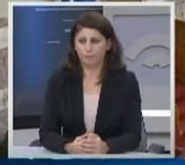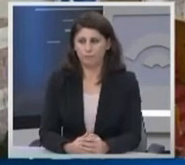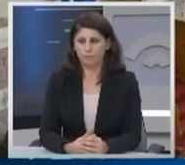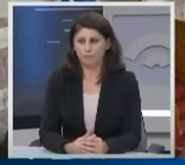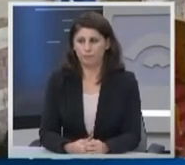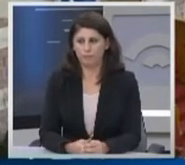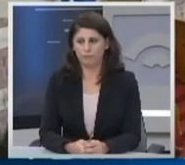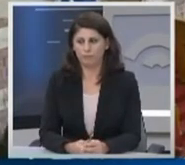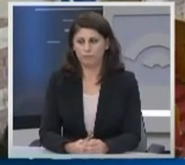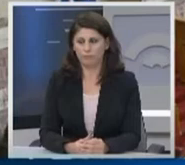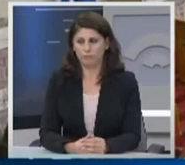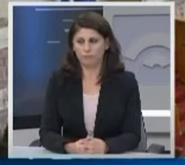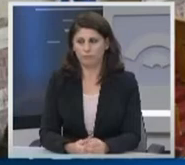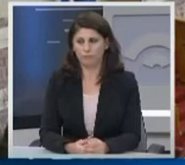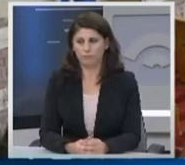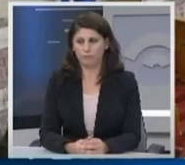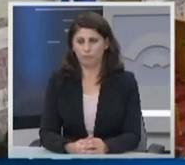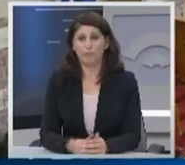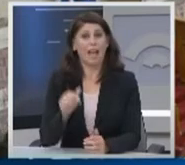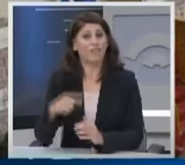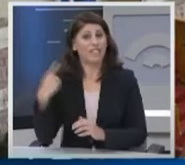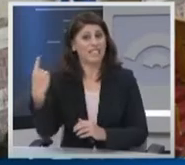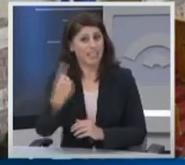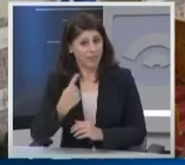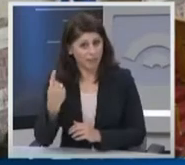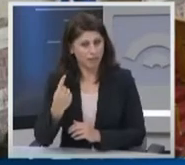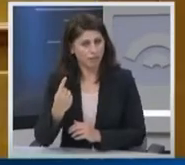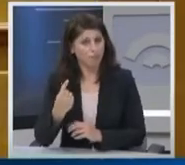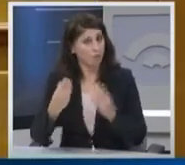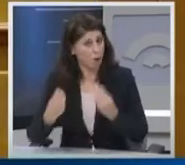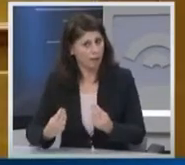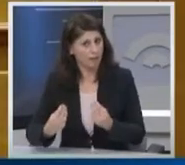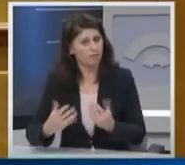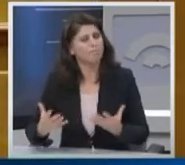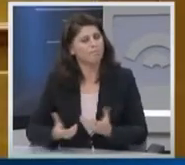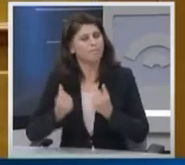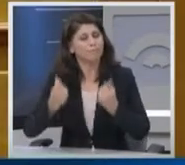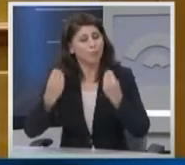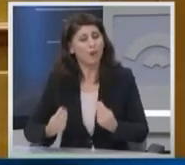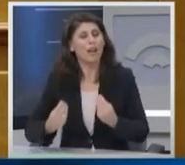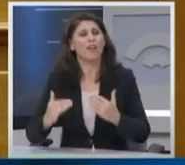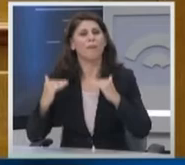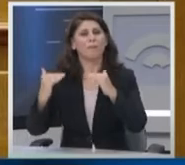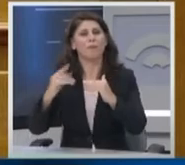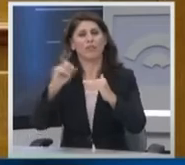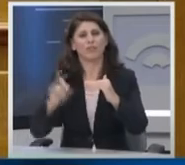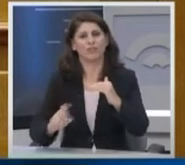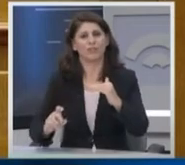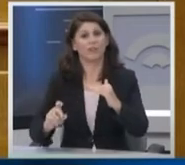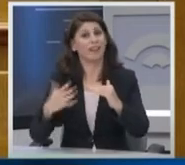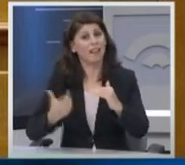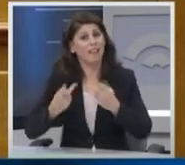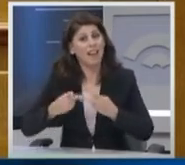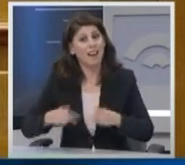παρακαλώ. Με συγχωρείτε. Οι οποίες θα του εξασφαλίζουν ένα πολύ καλύτερο επίπεδο ζωής, με